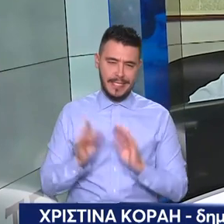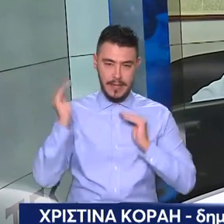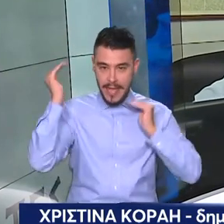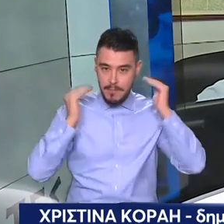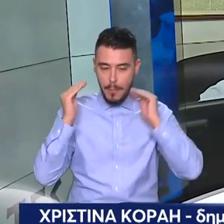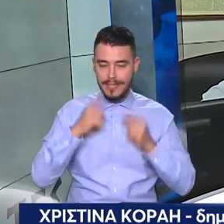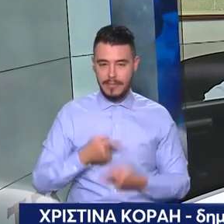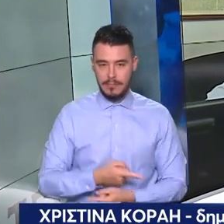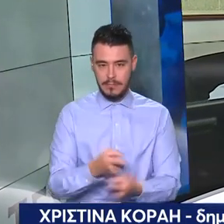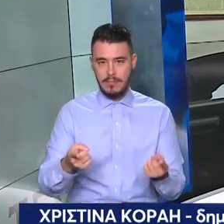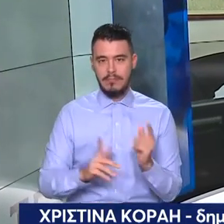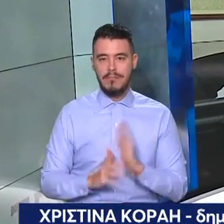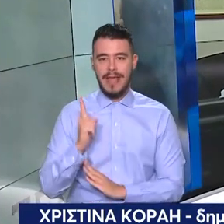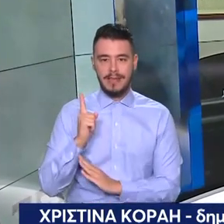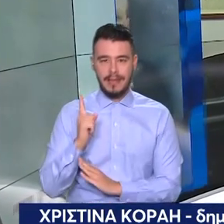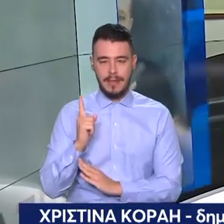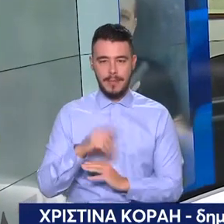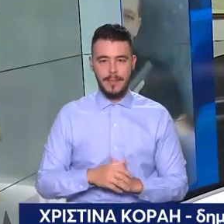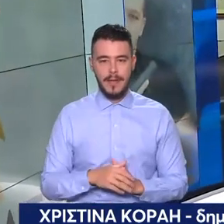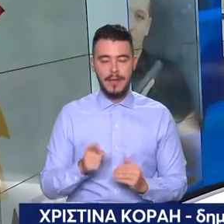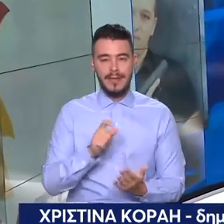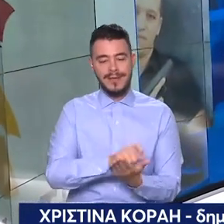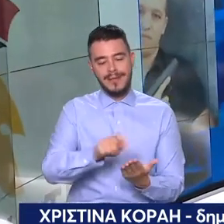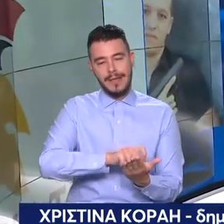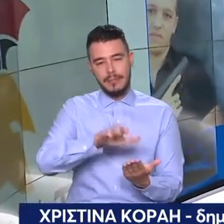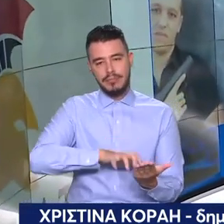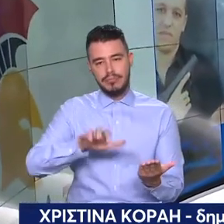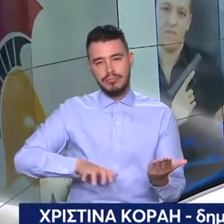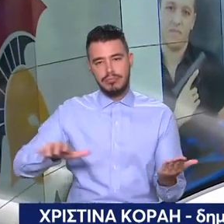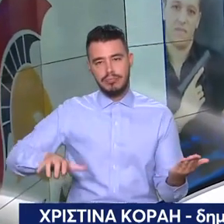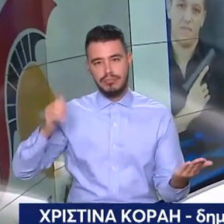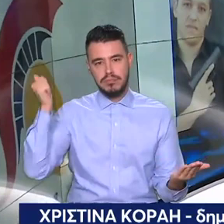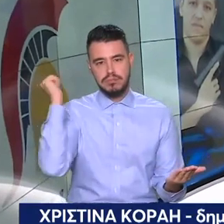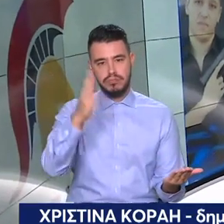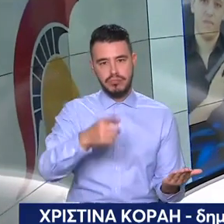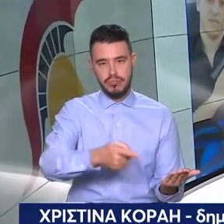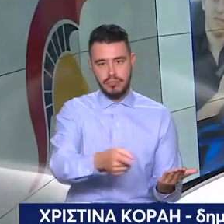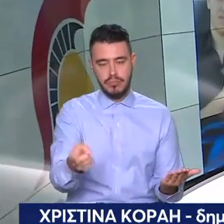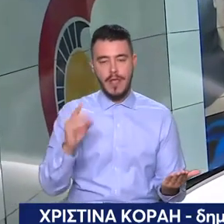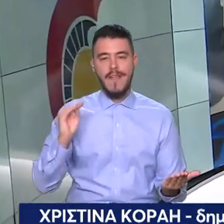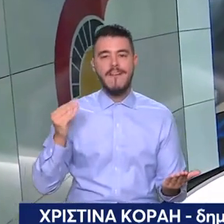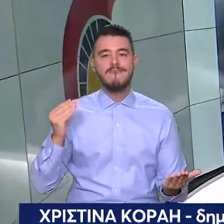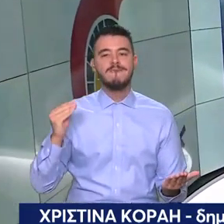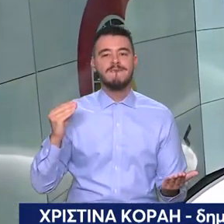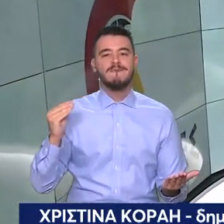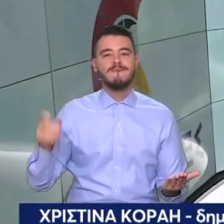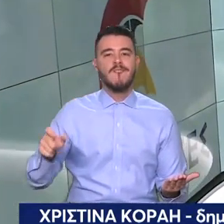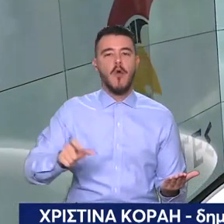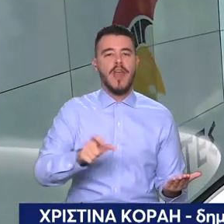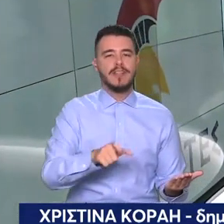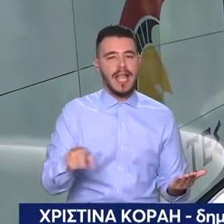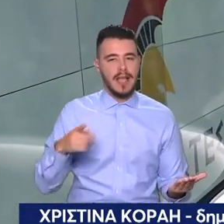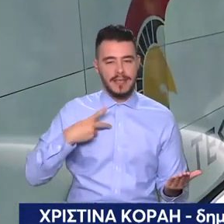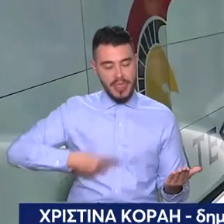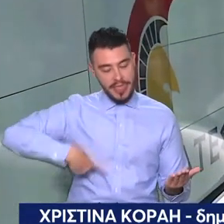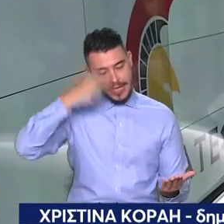πούμε. Ακριβώς. Και η δικογραφία που θα μπορούν πλέον όλοι οι βουλευτές να πάνε να την δούνε,